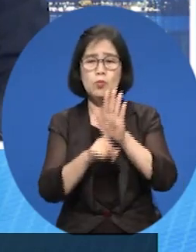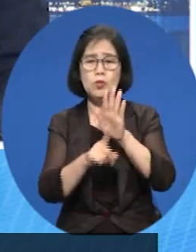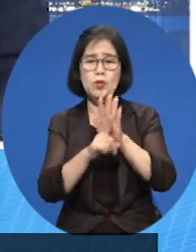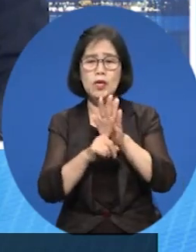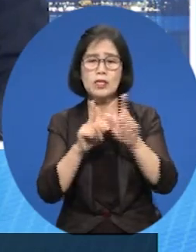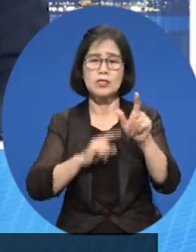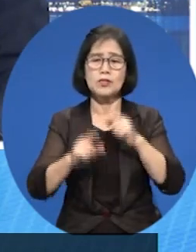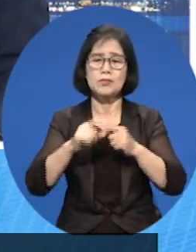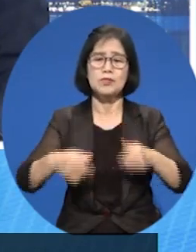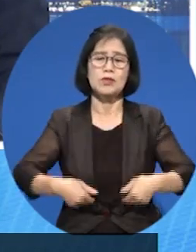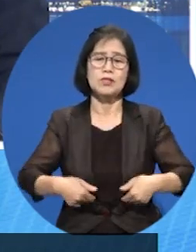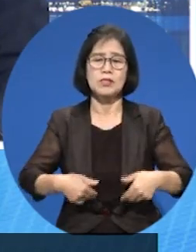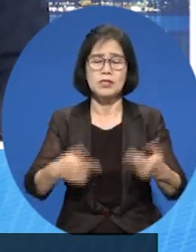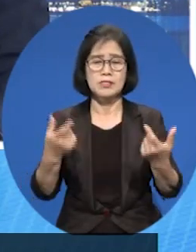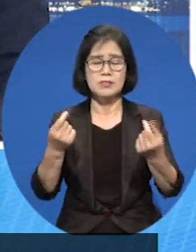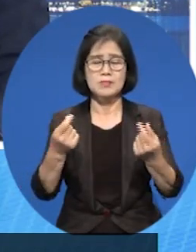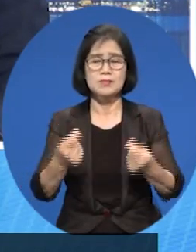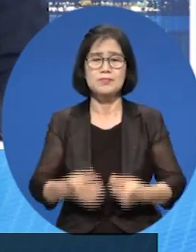돼야 되지 않겠습니까